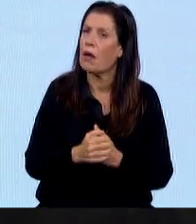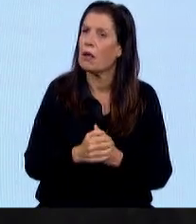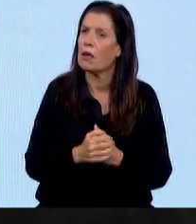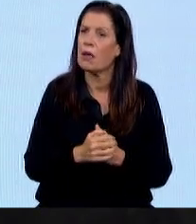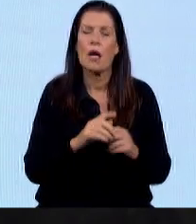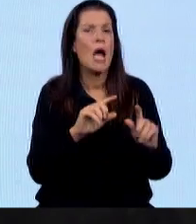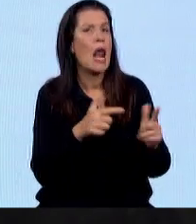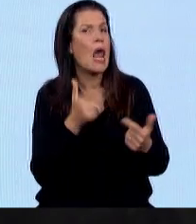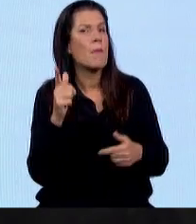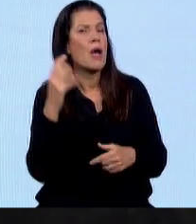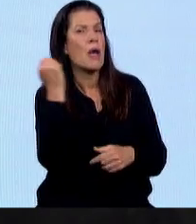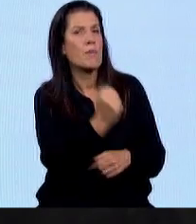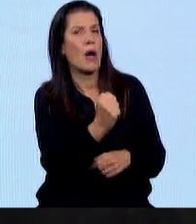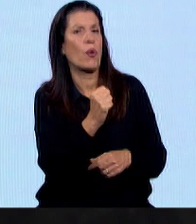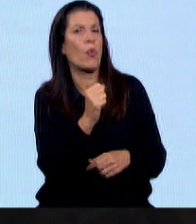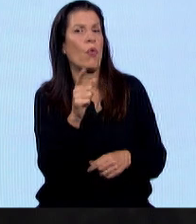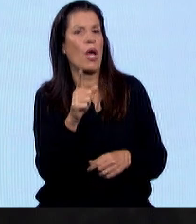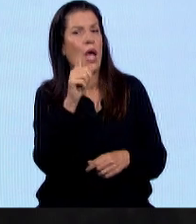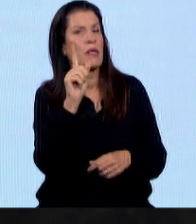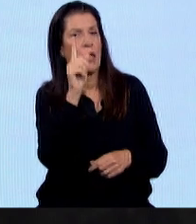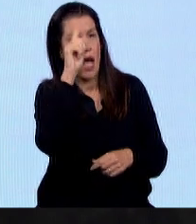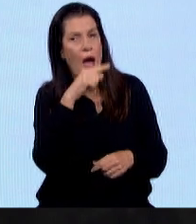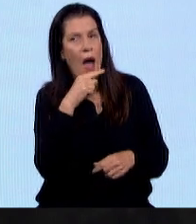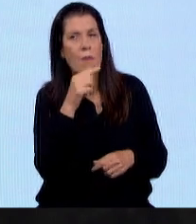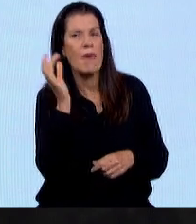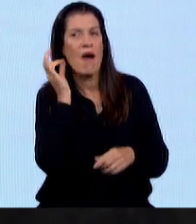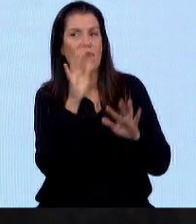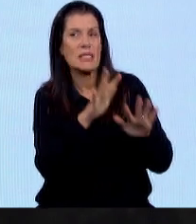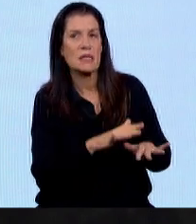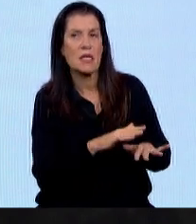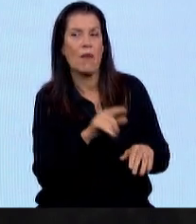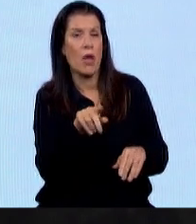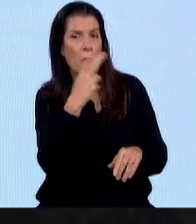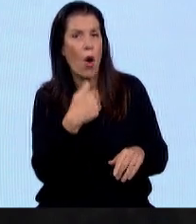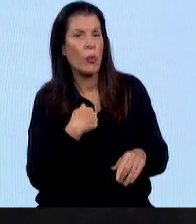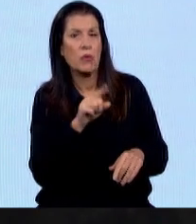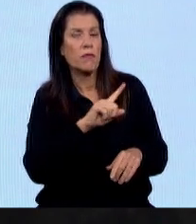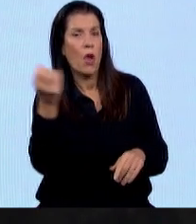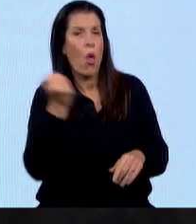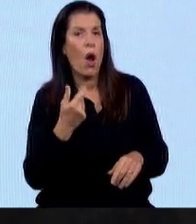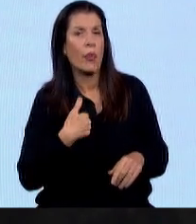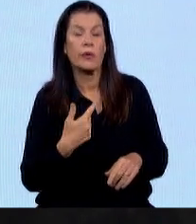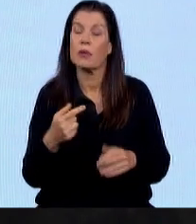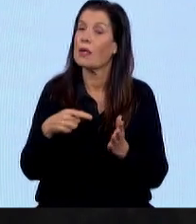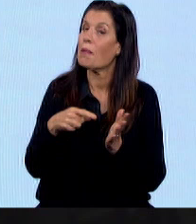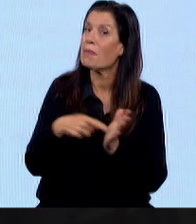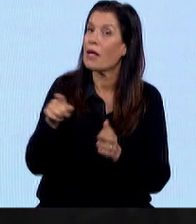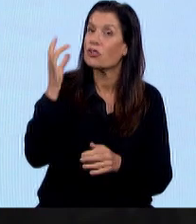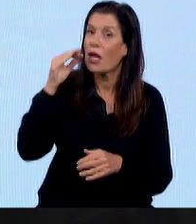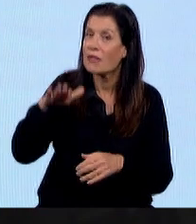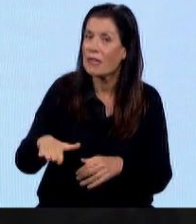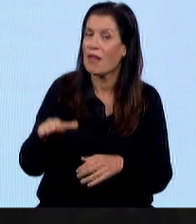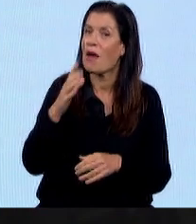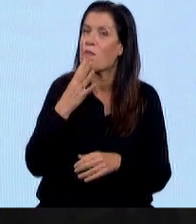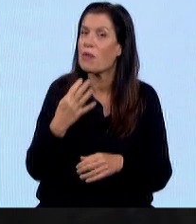מרגוש שהם ראו אותי לא עקו? בגלל שאת ילדה, ואת פייה, ואת מתוקה, ואת לא עשית להם שום דבר, וגם אבא לא